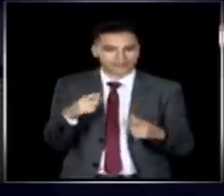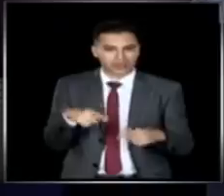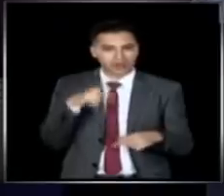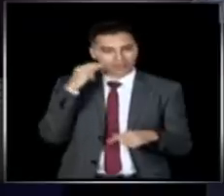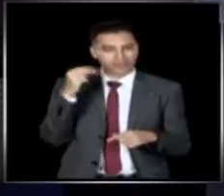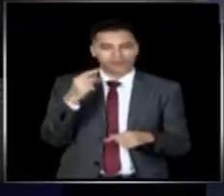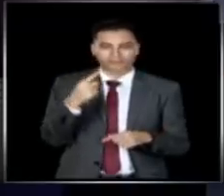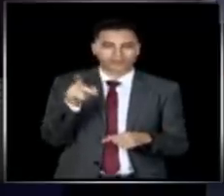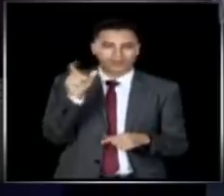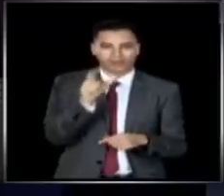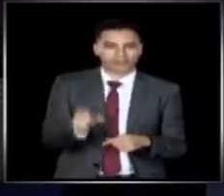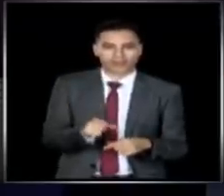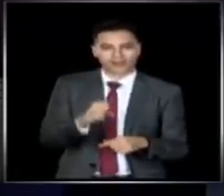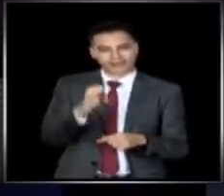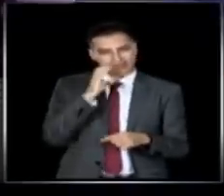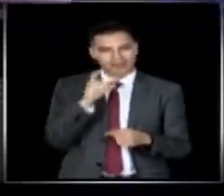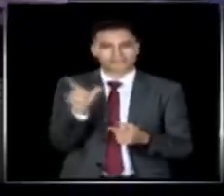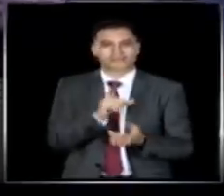في إيطاليا. إجابة صحيحة.